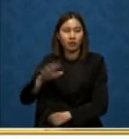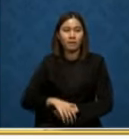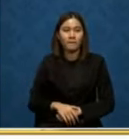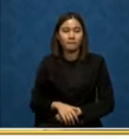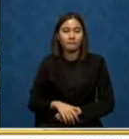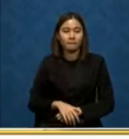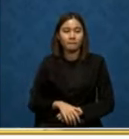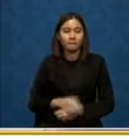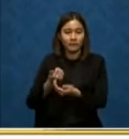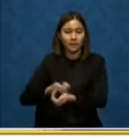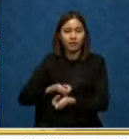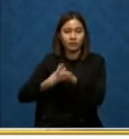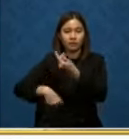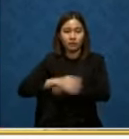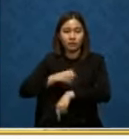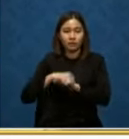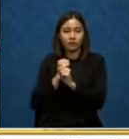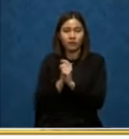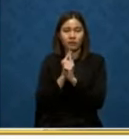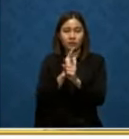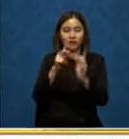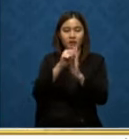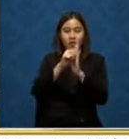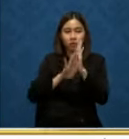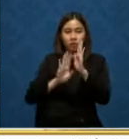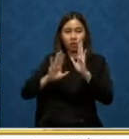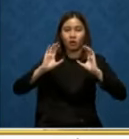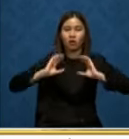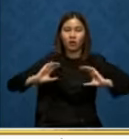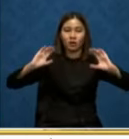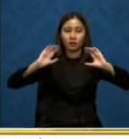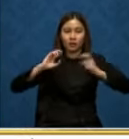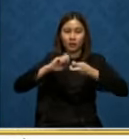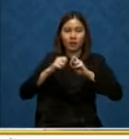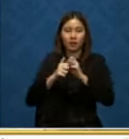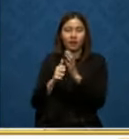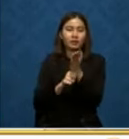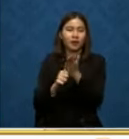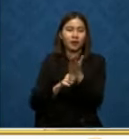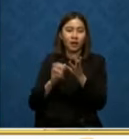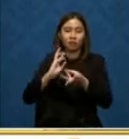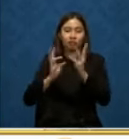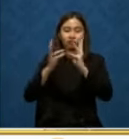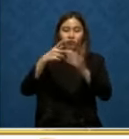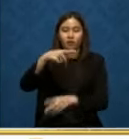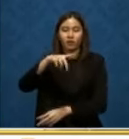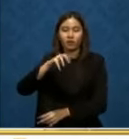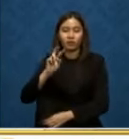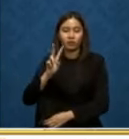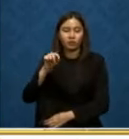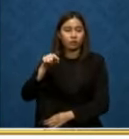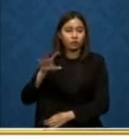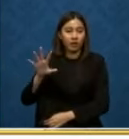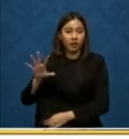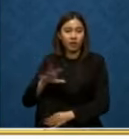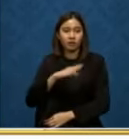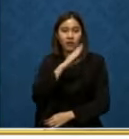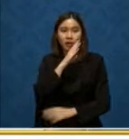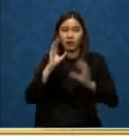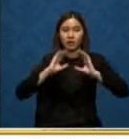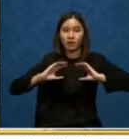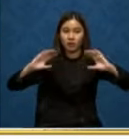เกษตรกรได้ปฏิบัติตามนโยบายของรัฐบาลเพื่อแก้ปัญหาฝุ่น PM 2.5ถ้า